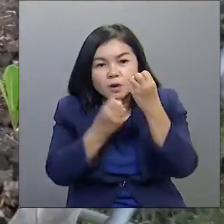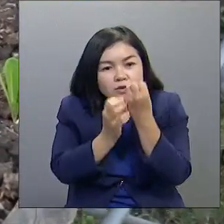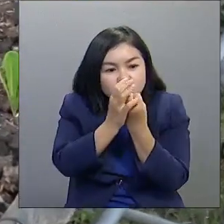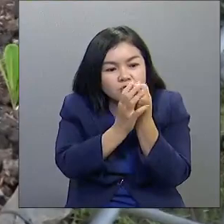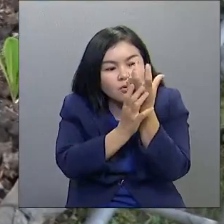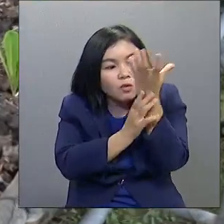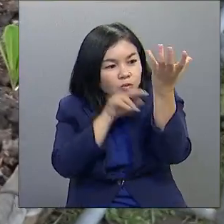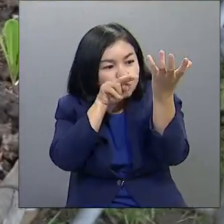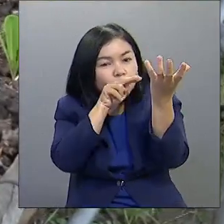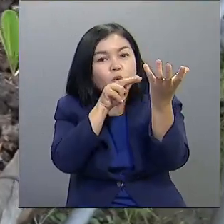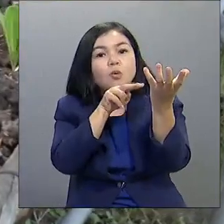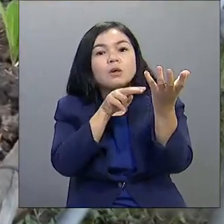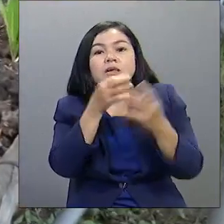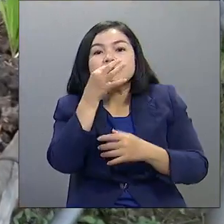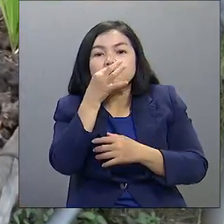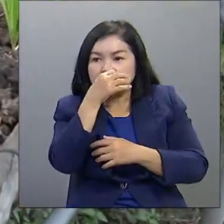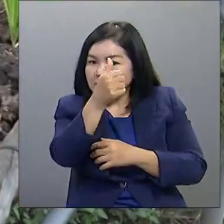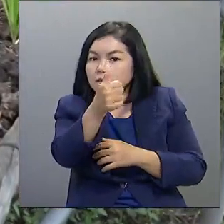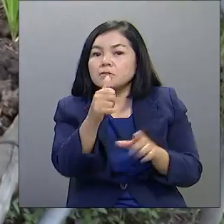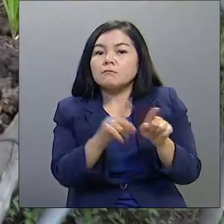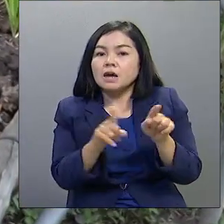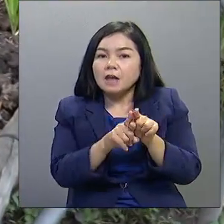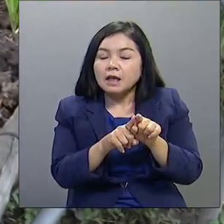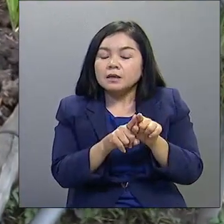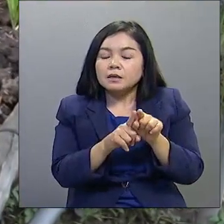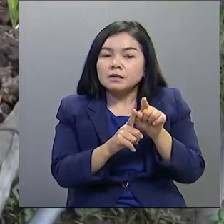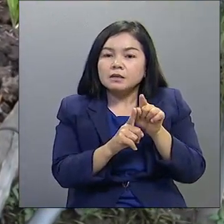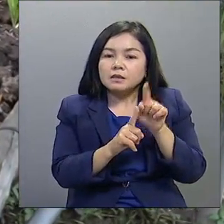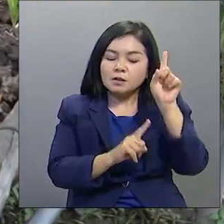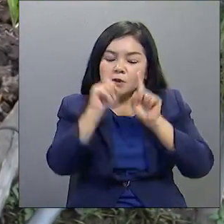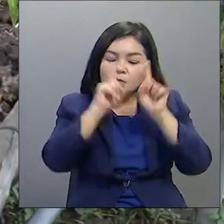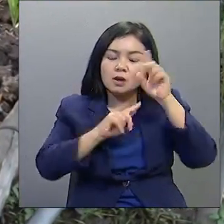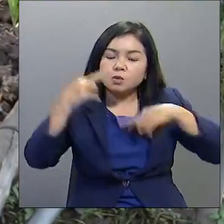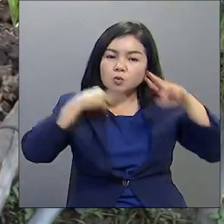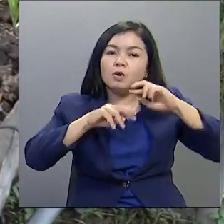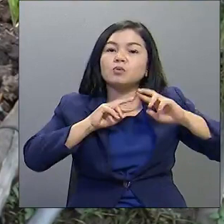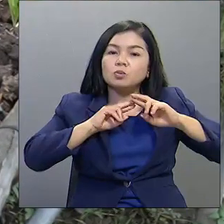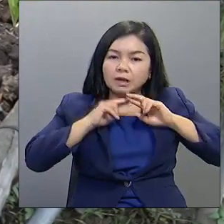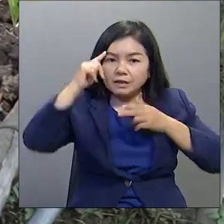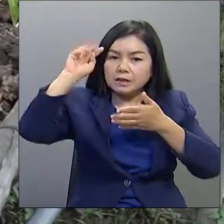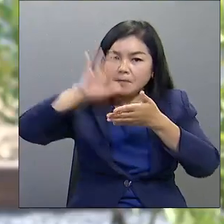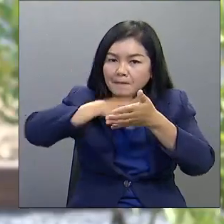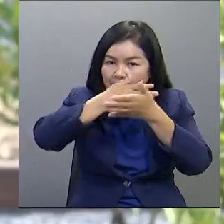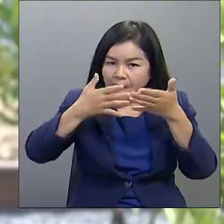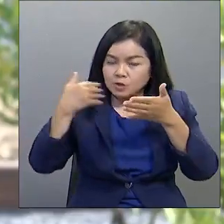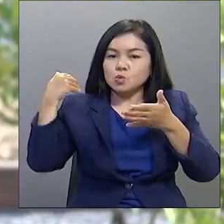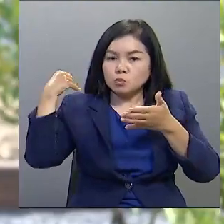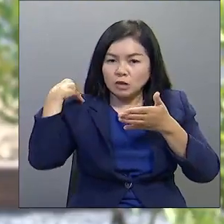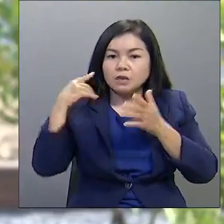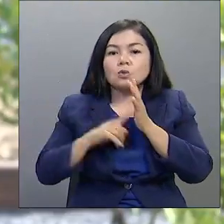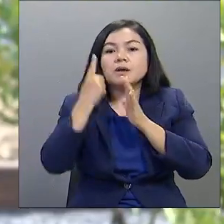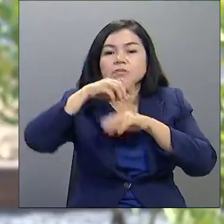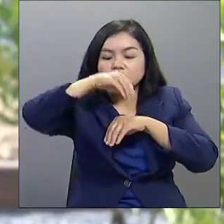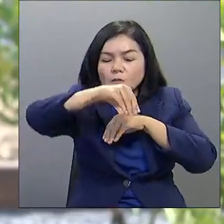ยอะไรเงี้ยค่ะเป็นอาชีพที่ดีอาชีพหนึ่งเลยเราได้อยู่กับตัวเองมากอะไรเงี้ยแต่ว่าต้องวางแผนจัดการให้ดีช่วงที่ทำถามว่